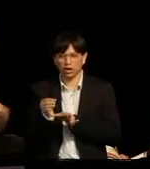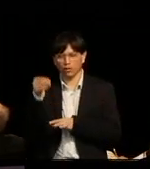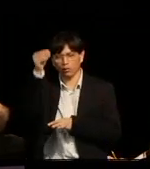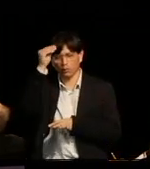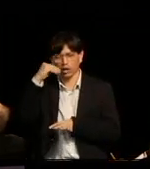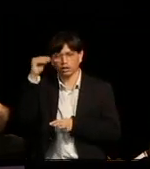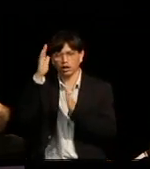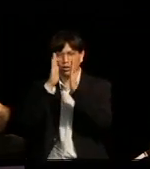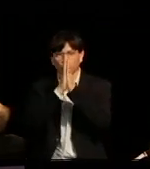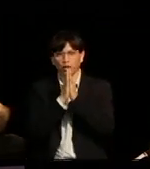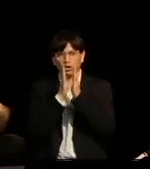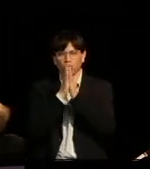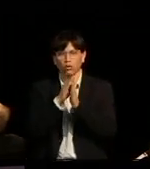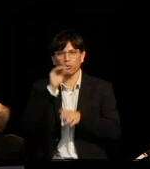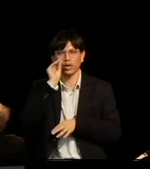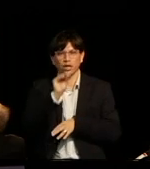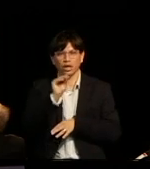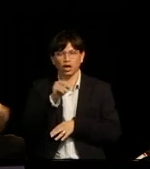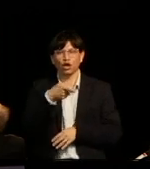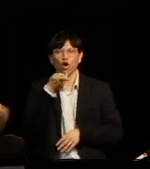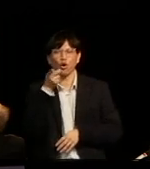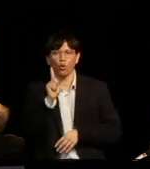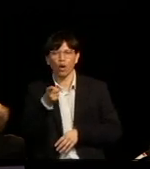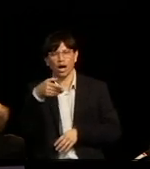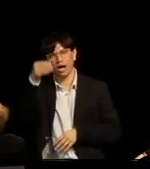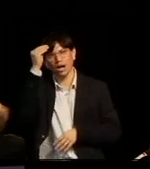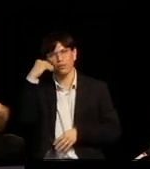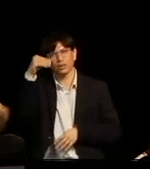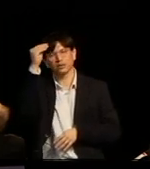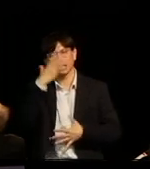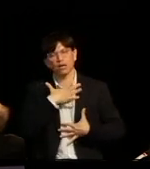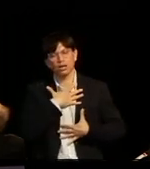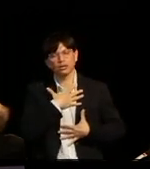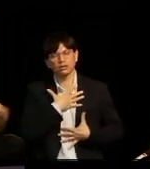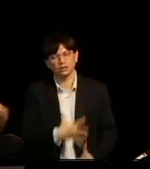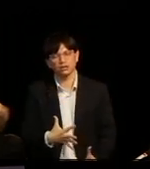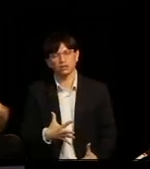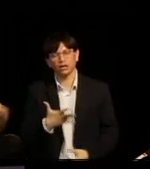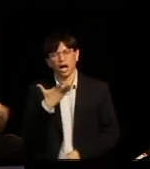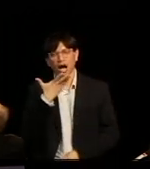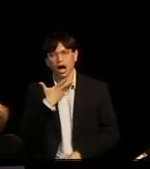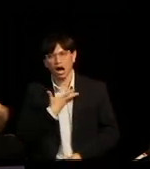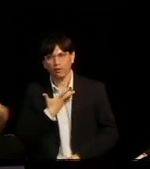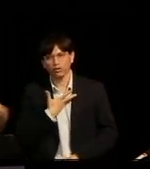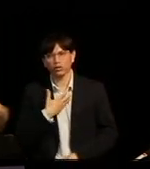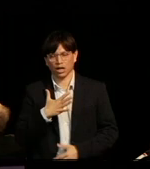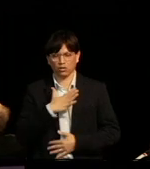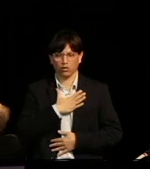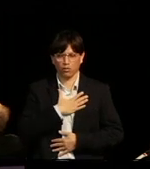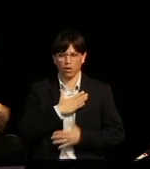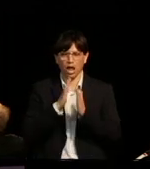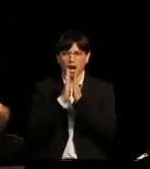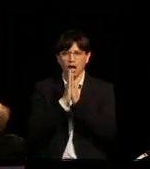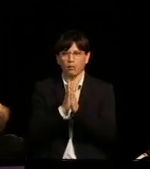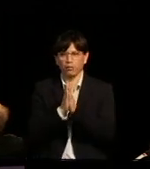e aver pregato mi chiedo Quali pensieri e Quali sentimenti abbia suscitato in me la preghiera